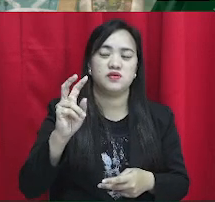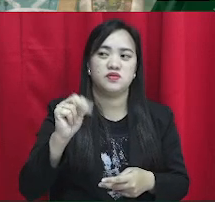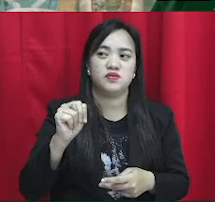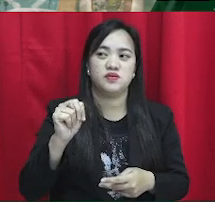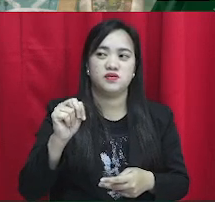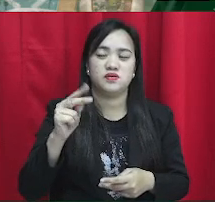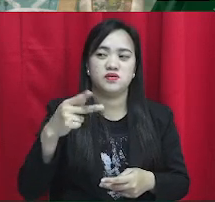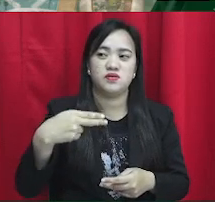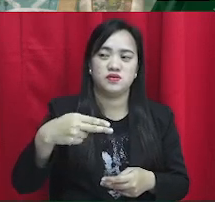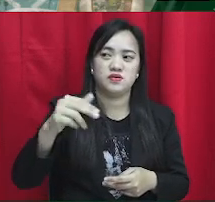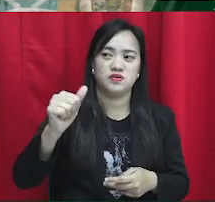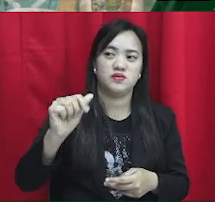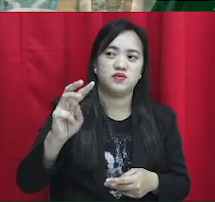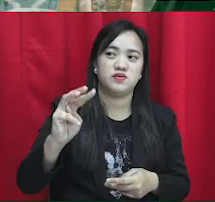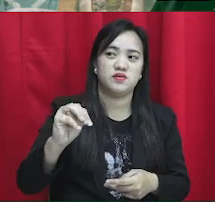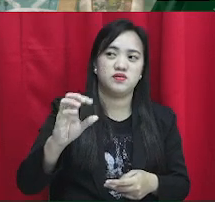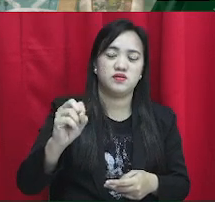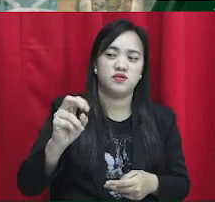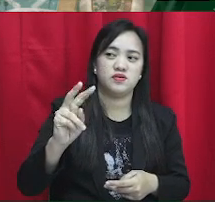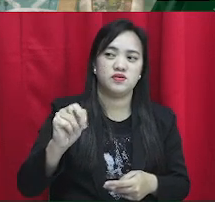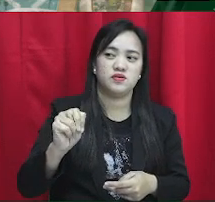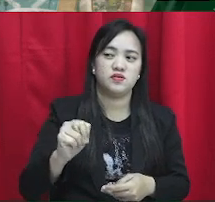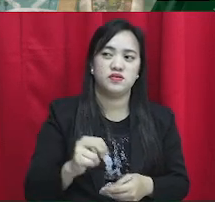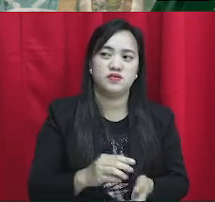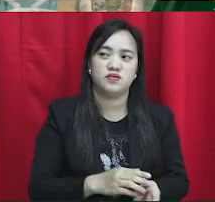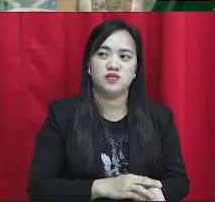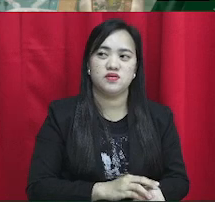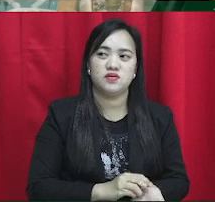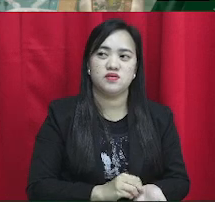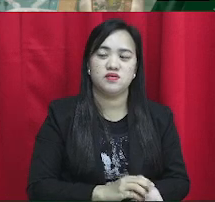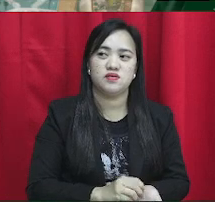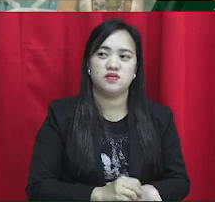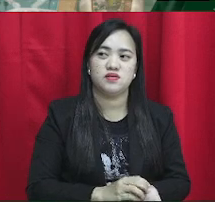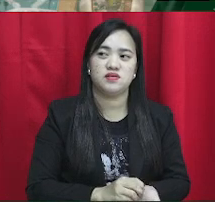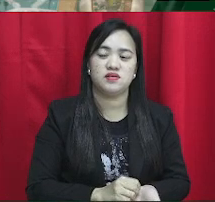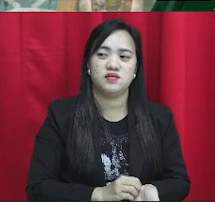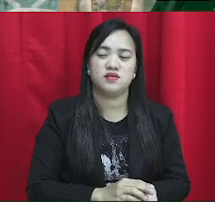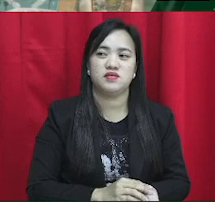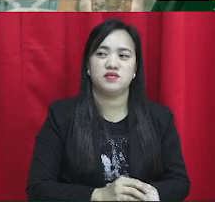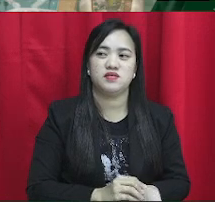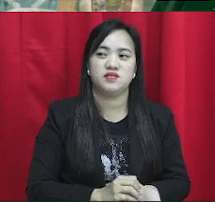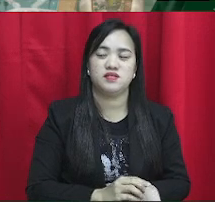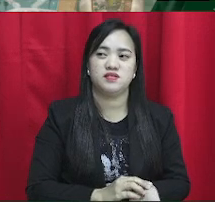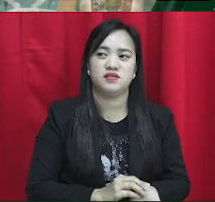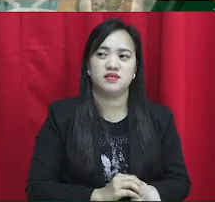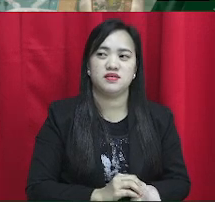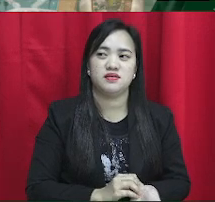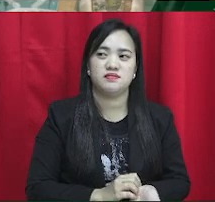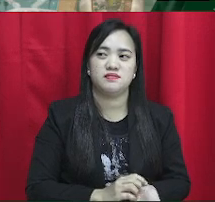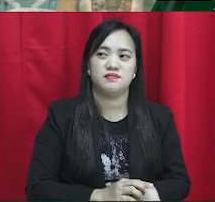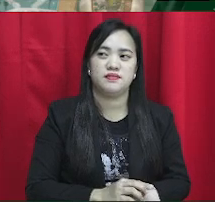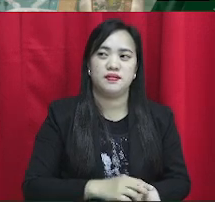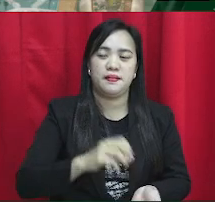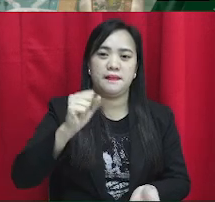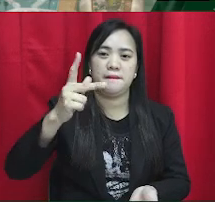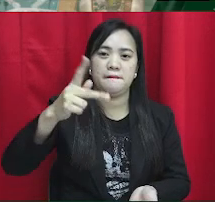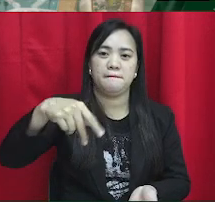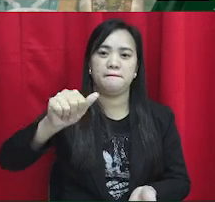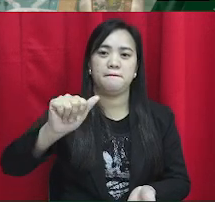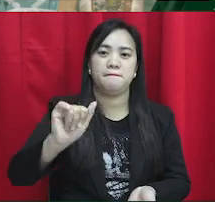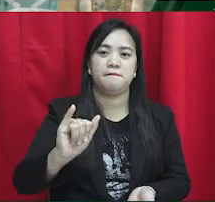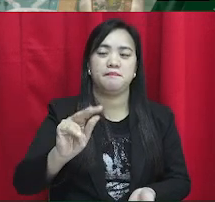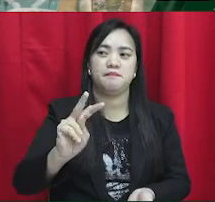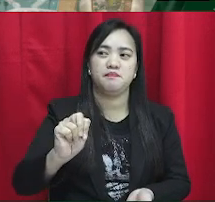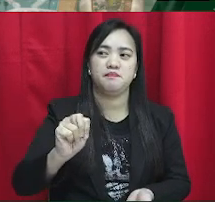alam mo yung, alam ko na dala ko yung Chinese na ko. Parang yung Chinese from Spain. Hindi, Spain. Spain.